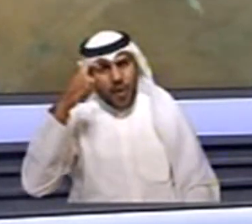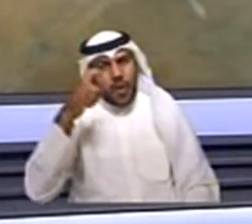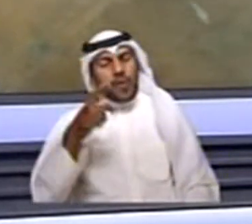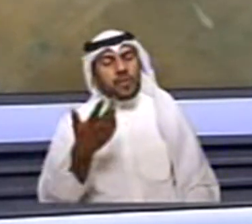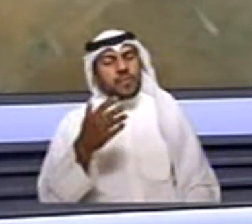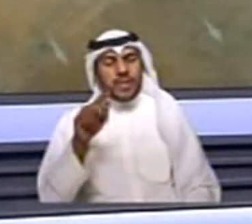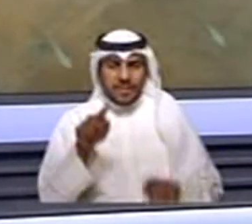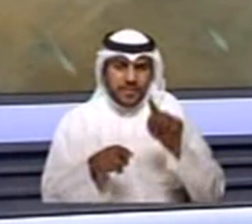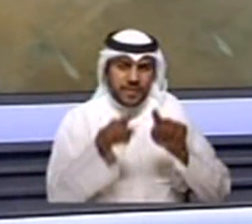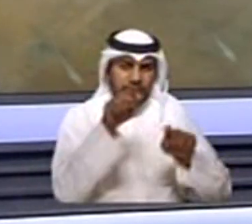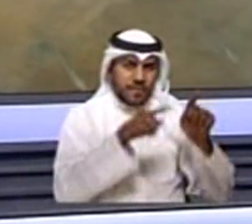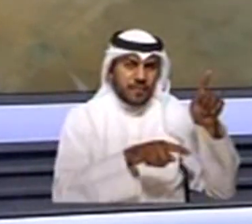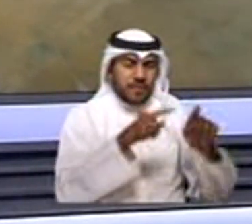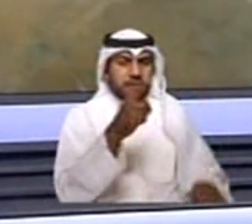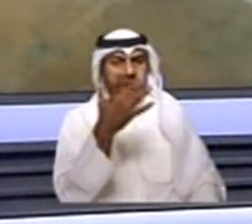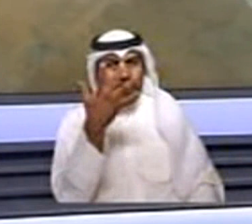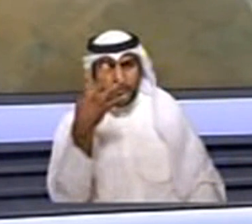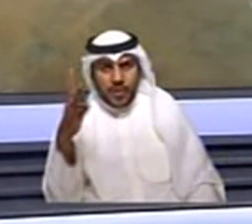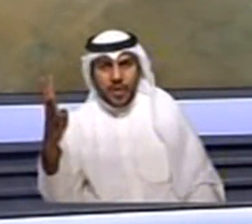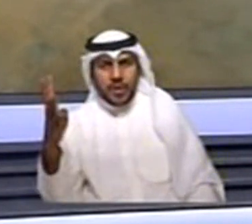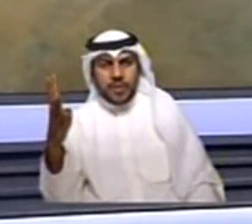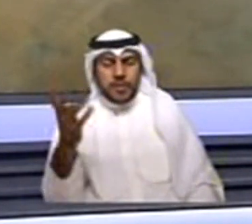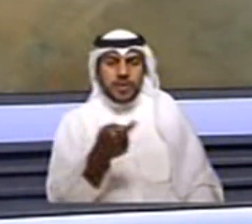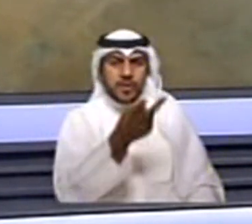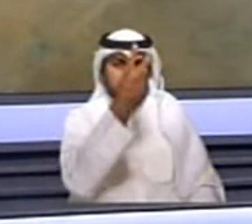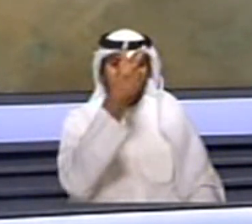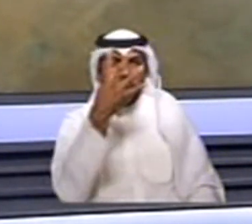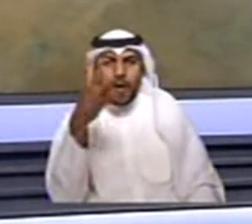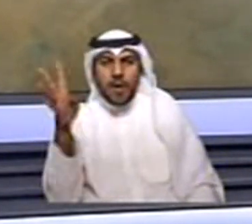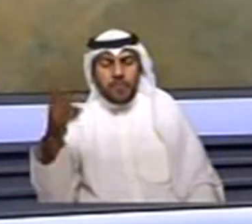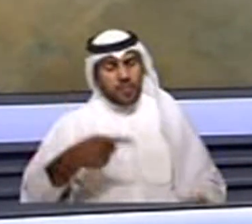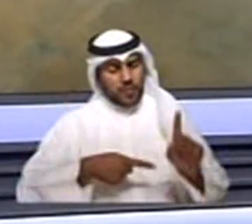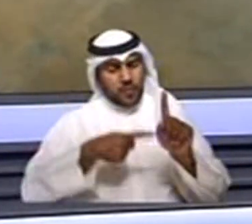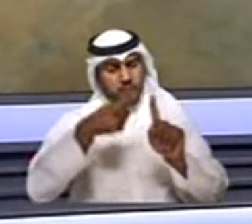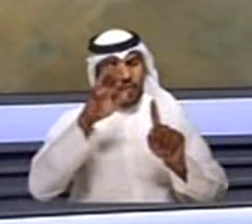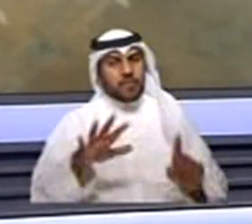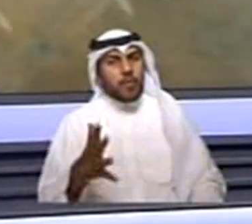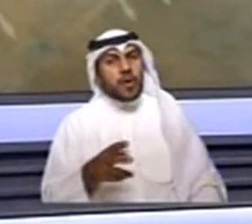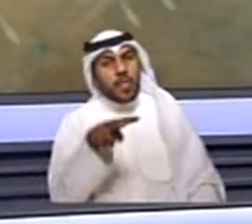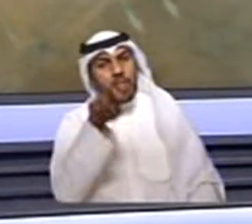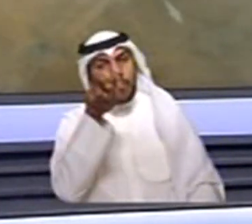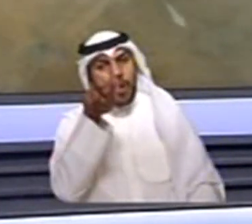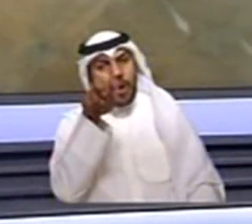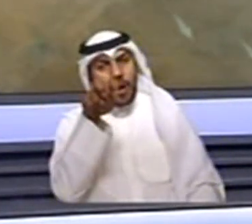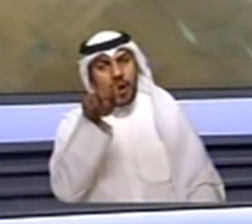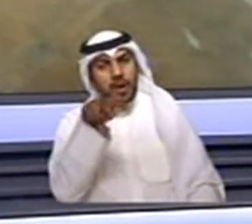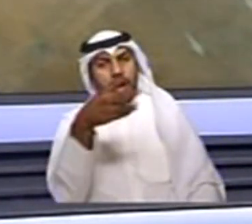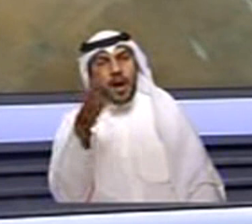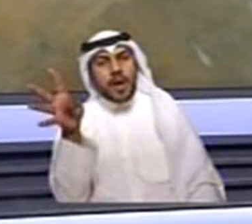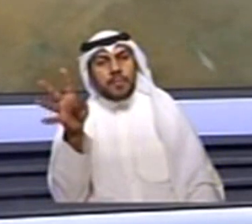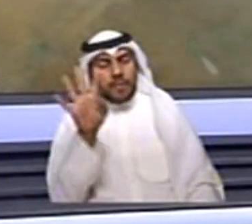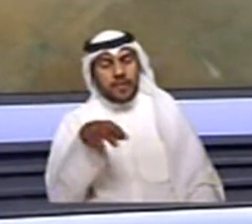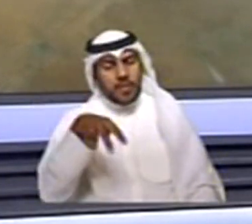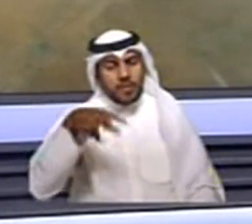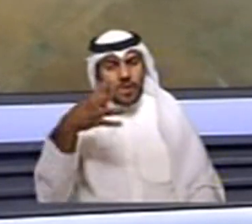الغد، درجات الحرارة تتراوح ما بين 45 إلى 47 درجة مئوية، وقد تصل إلى 48 درجة مئوية في بعض